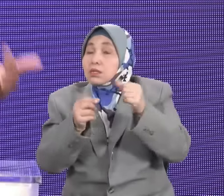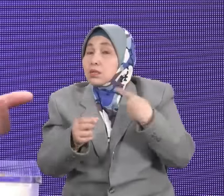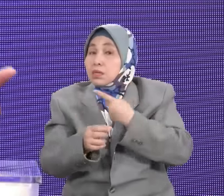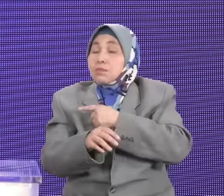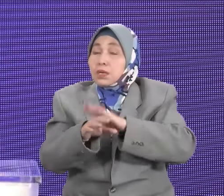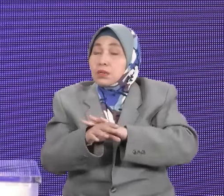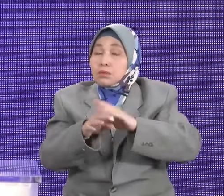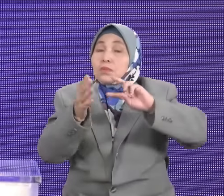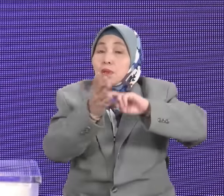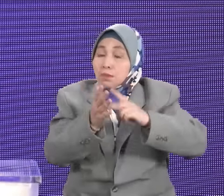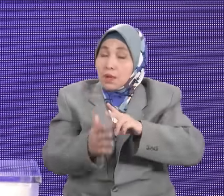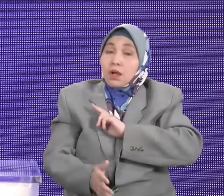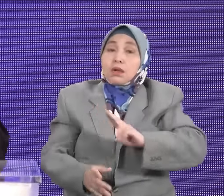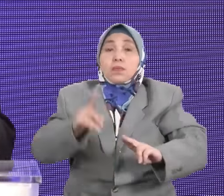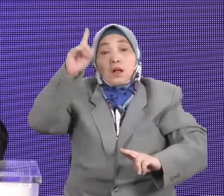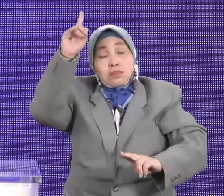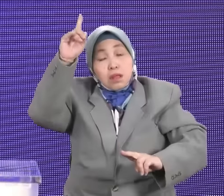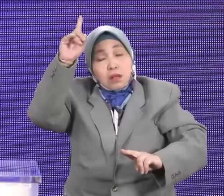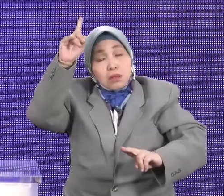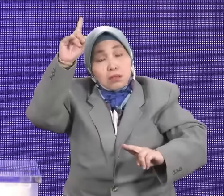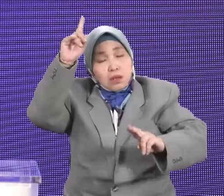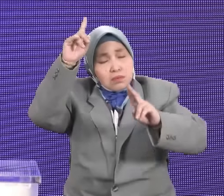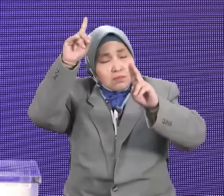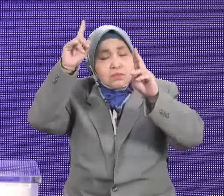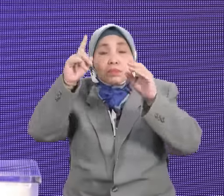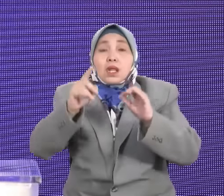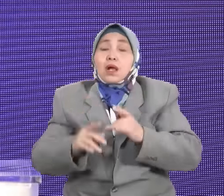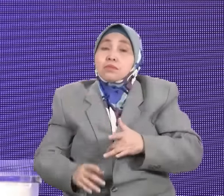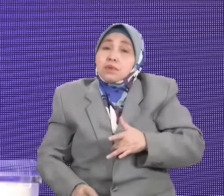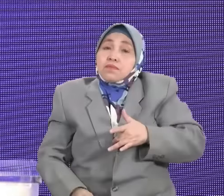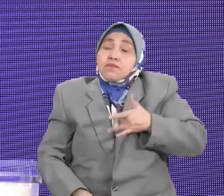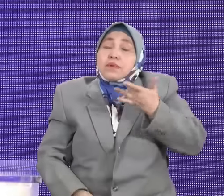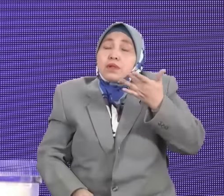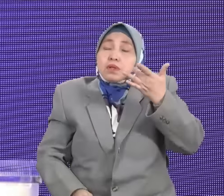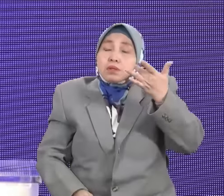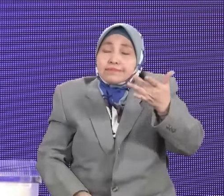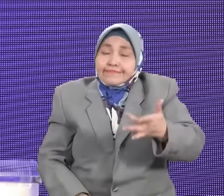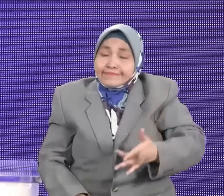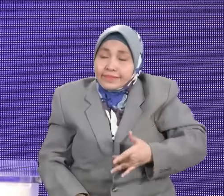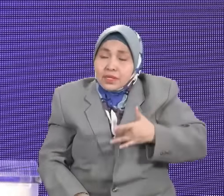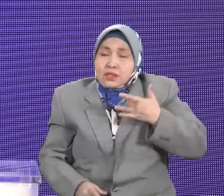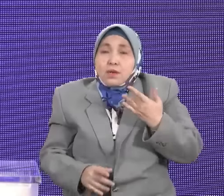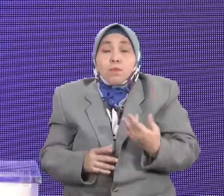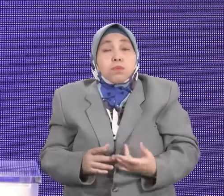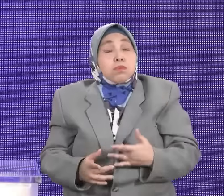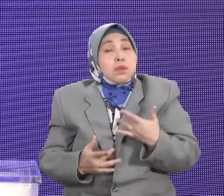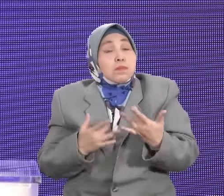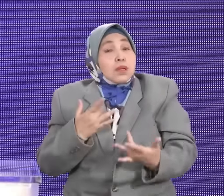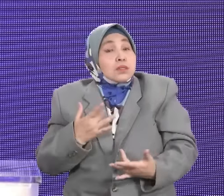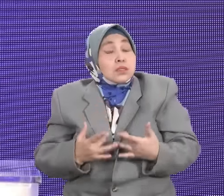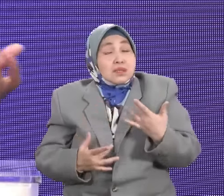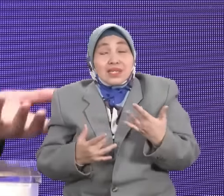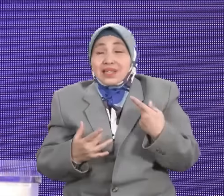syiar Allah ini dia akan meledakkan perasaan kita perasaan kita ke kita